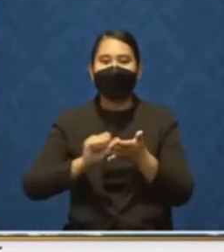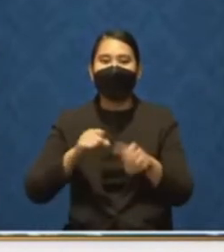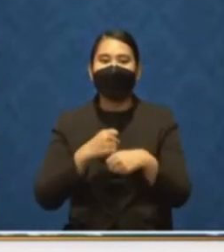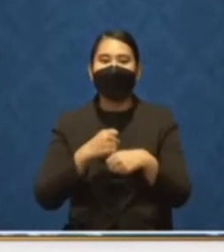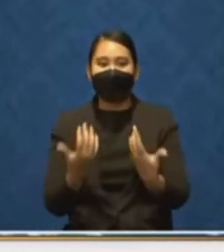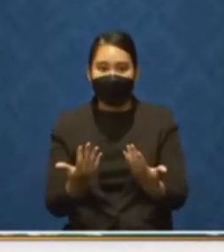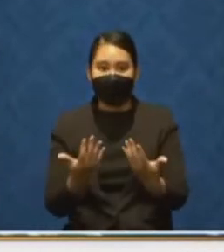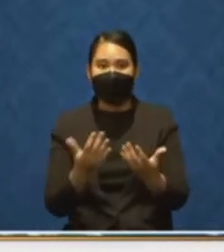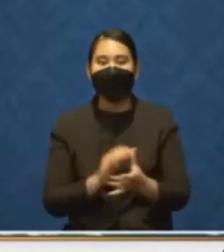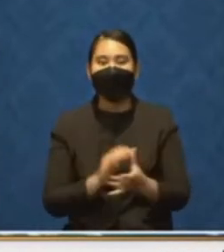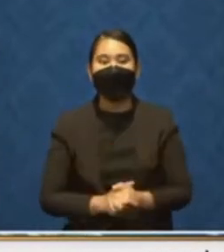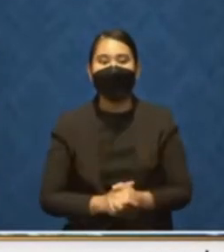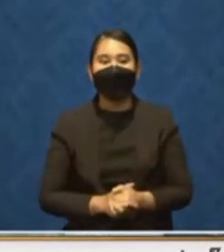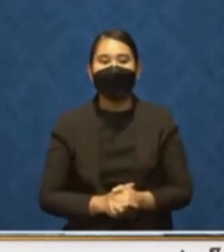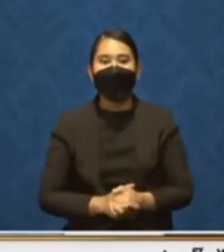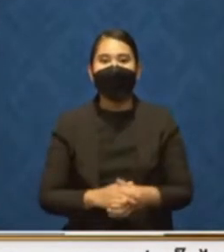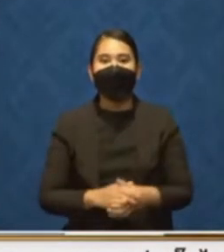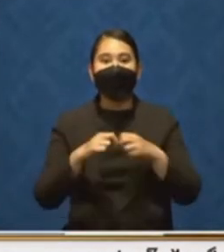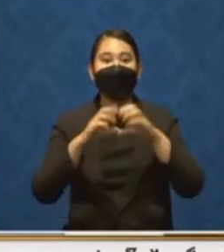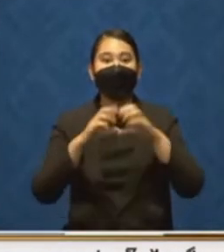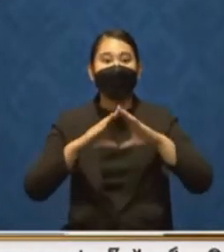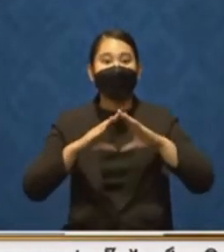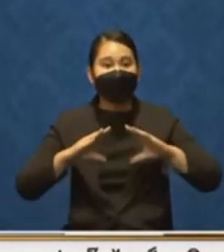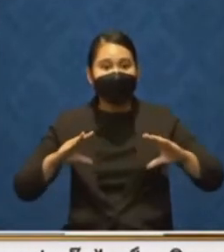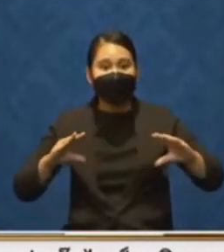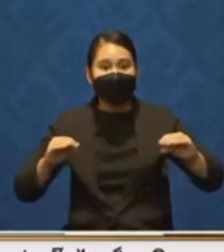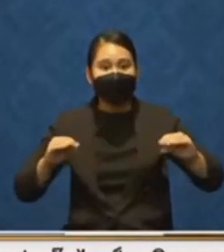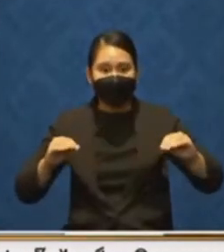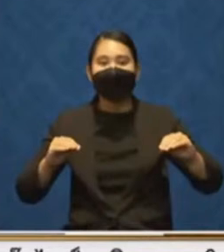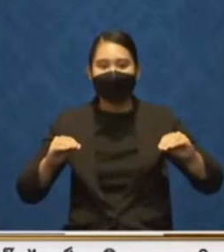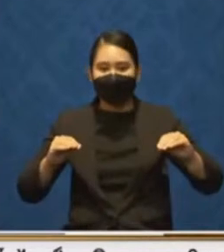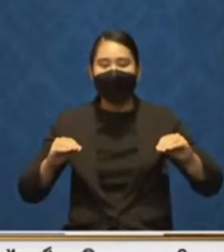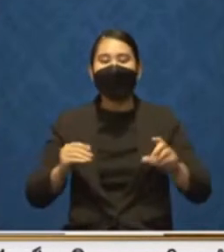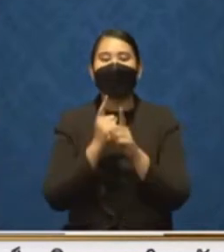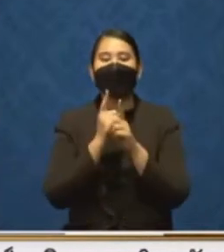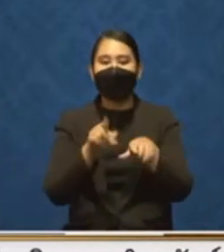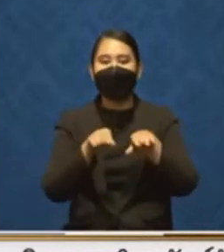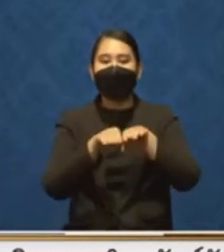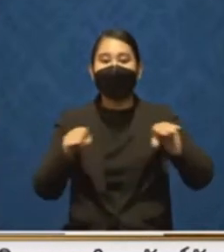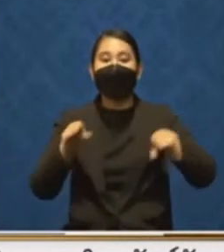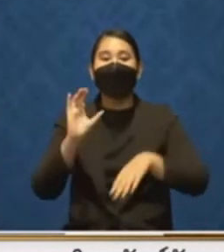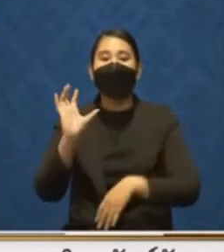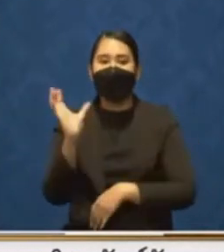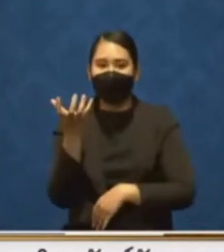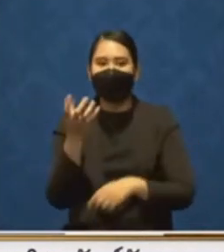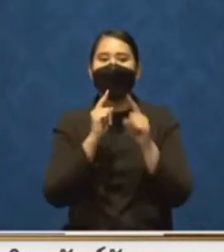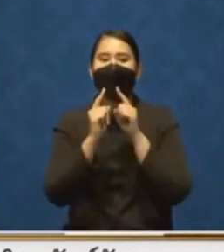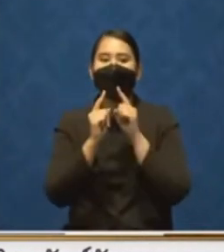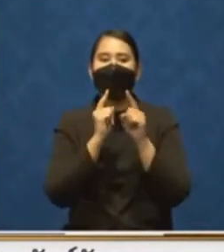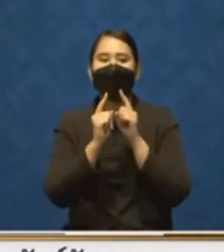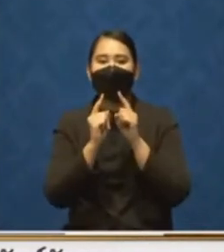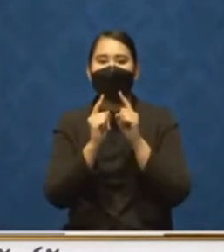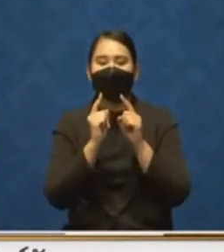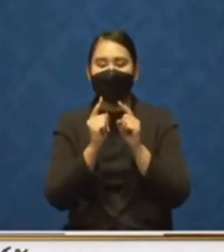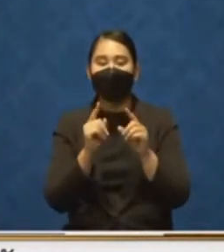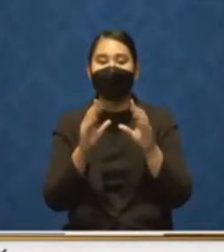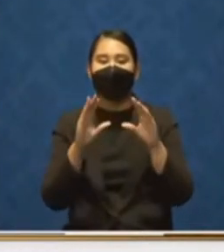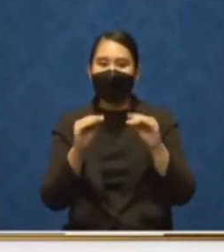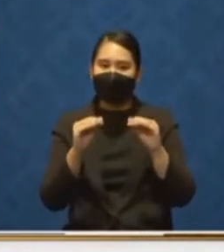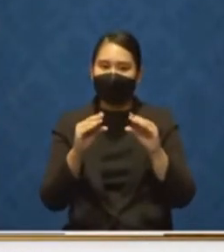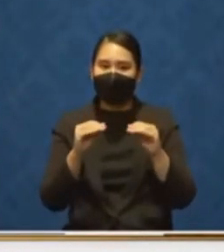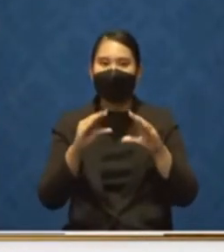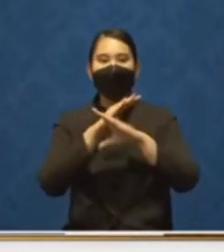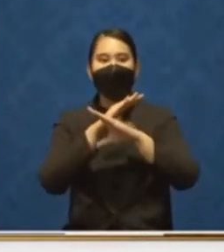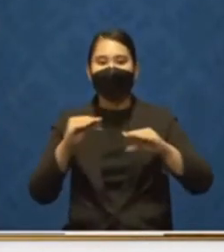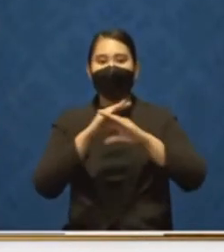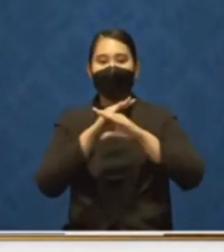มันช่างกบเป็นเป็นสากลดีกว่านะครับการพูดคุยกันจะระจายการมาร่วมกันนะ